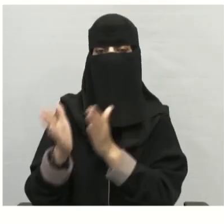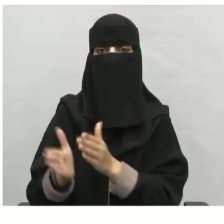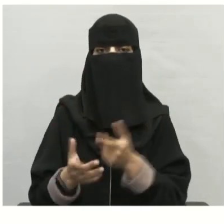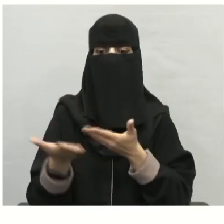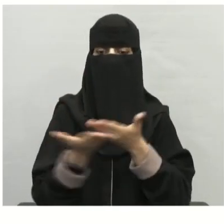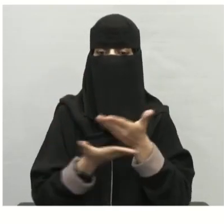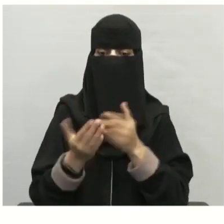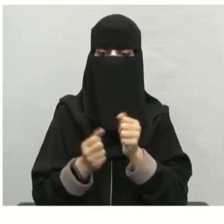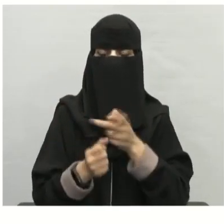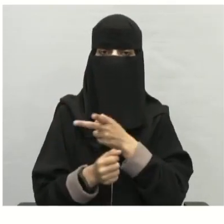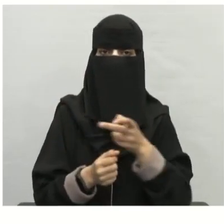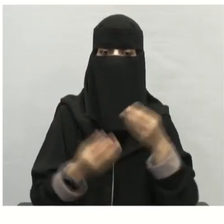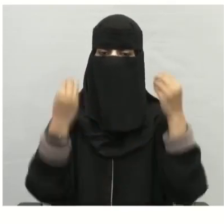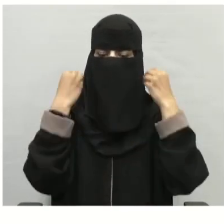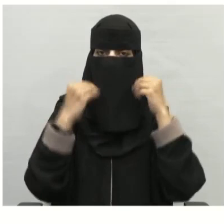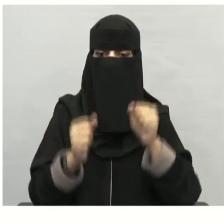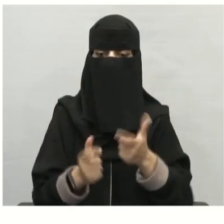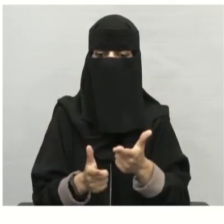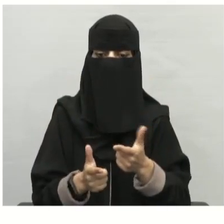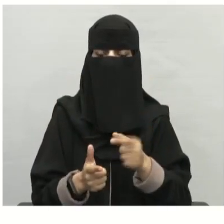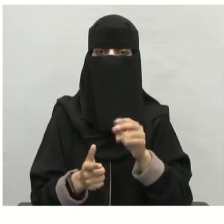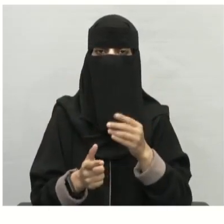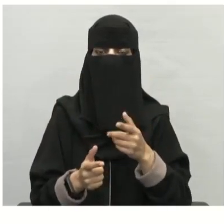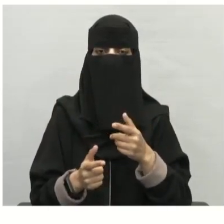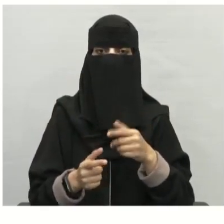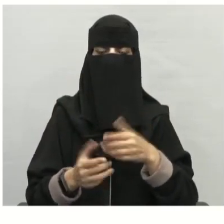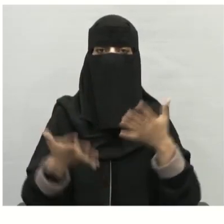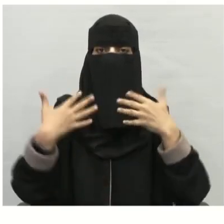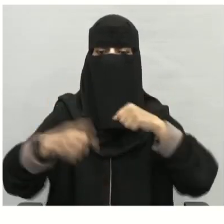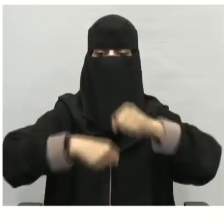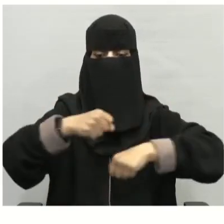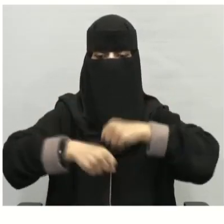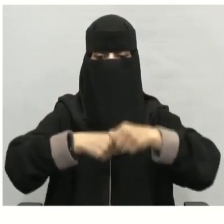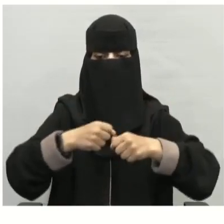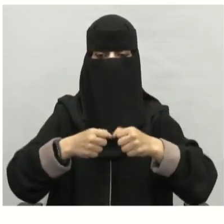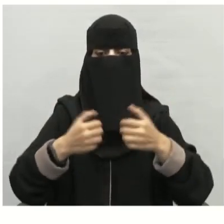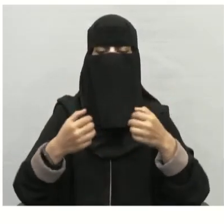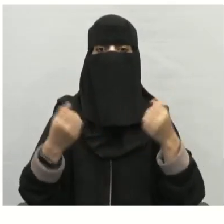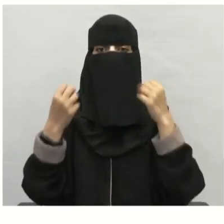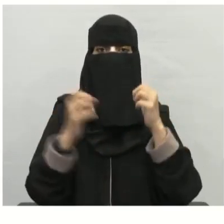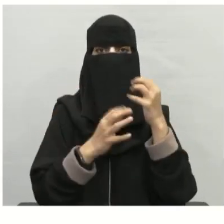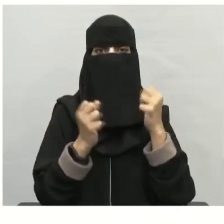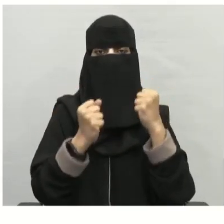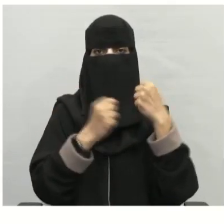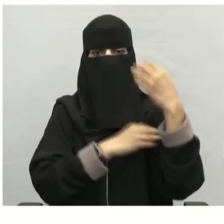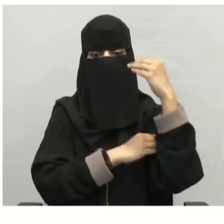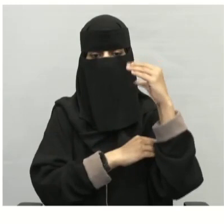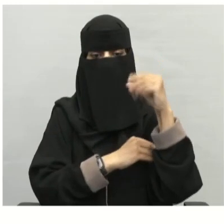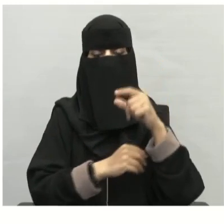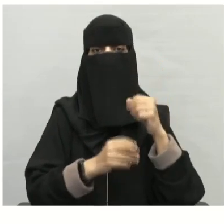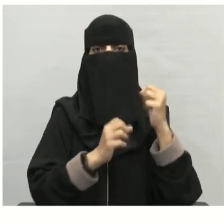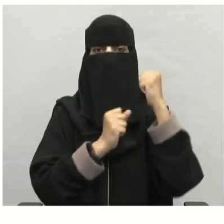تحدثنا عن انواع الانشطه البدنيه منها الهوائيه تقويه العضلات تقويه